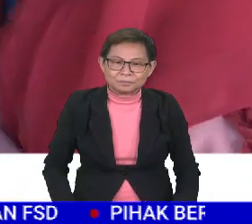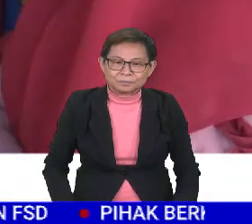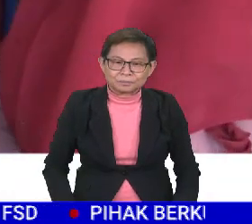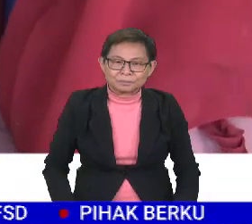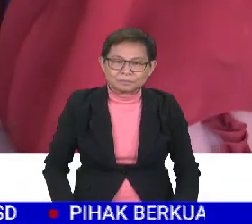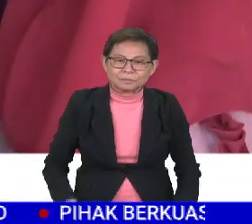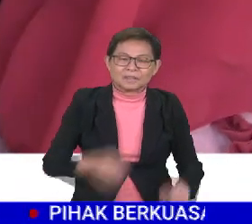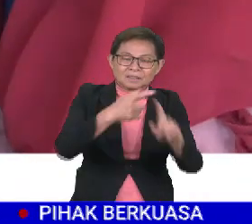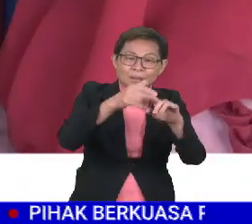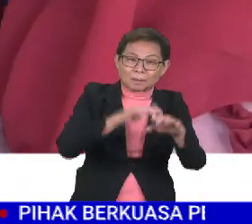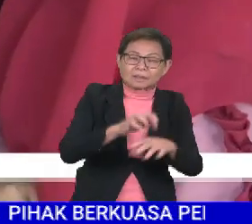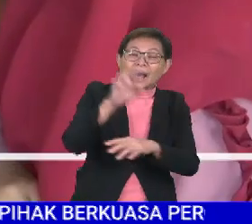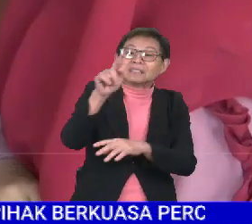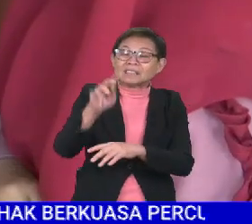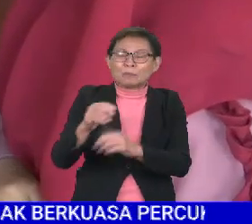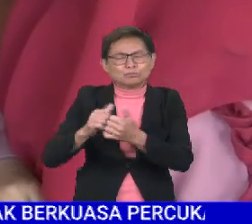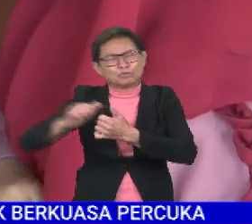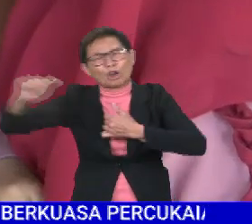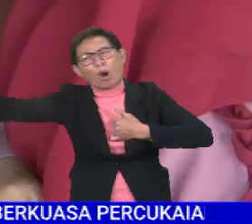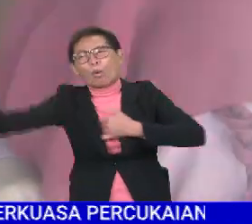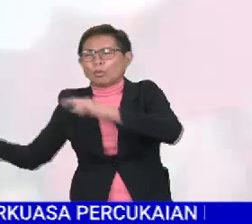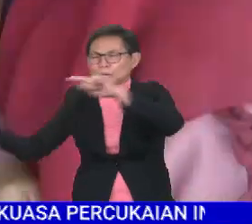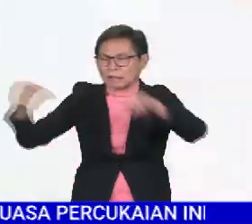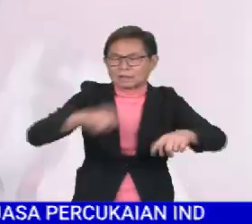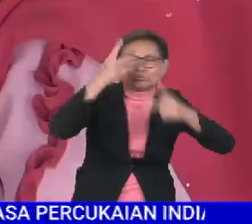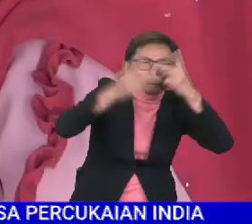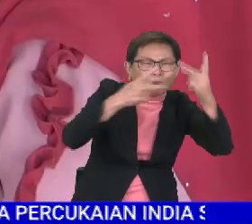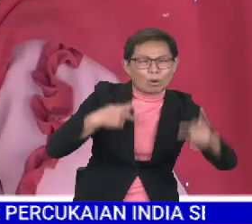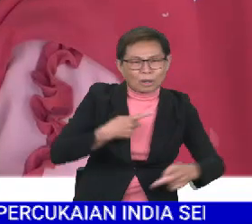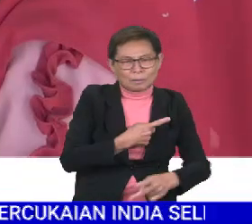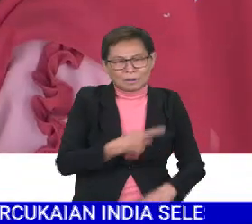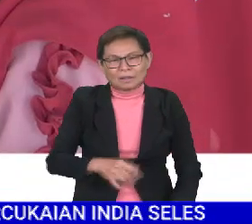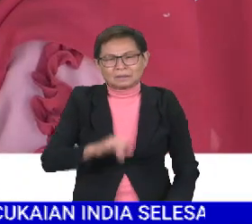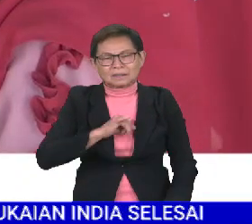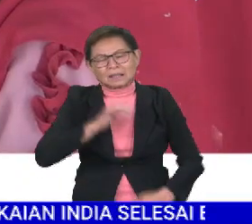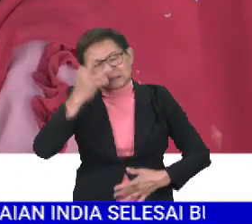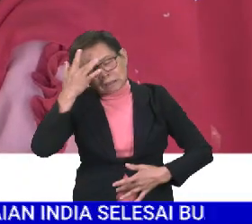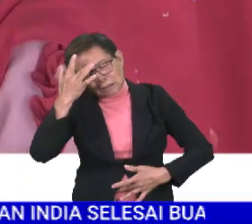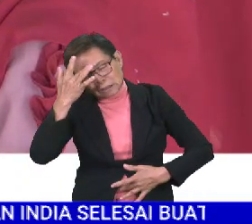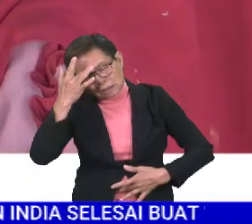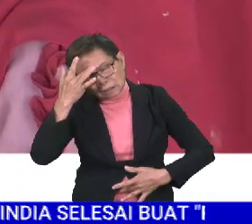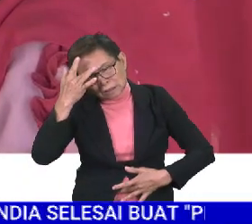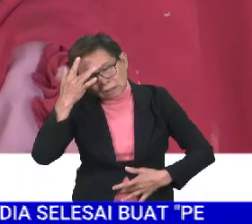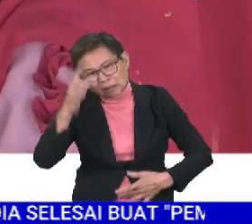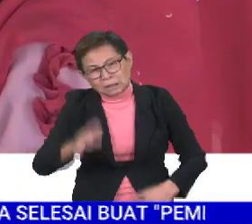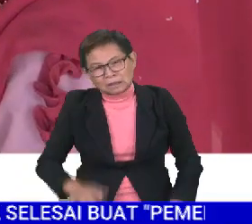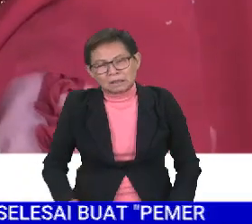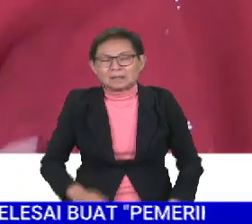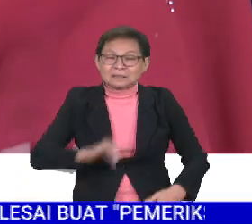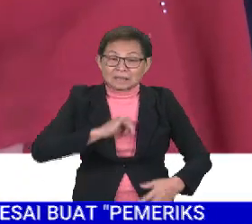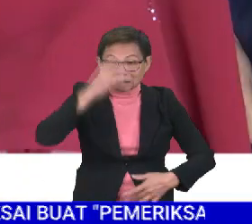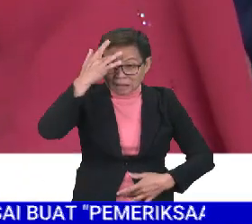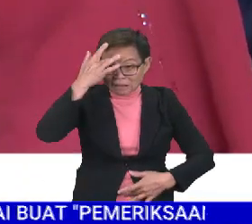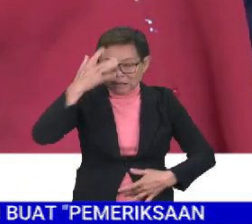daripada ATM pada jauh datang untuk mengunjungi kami. Saya sakit kecima,